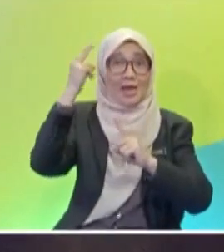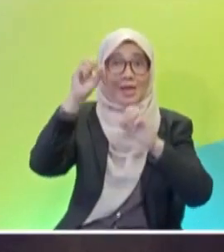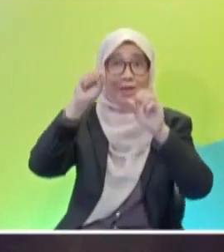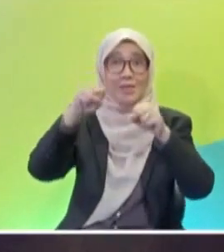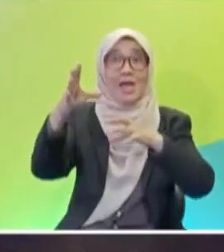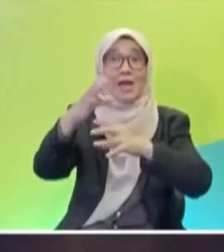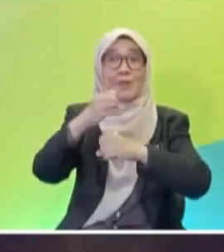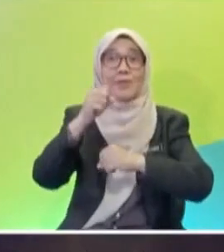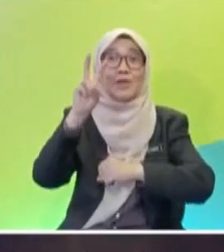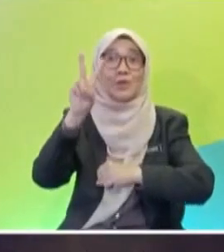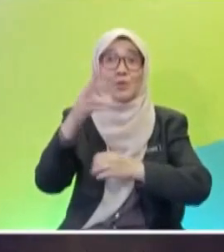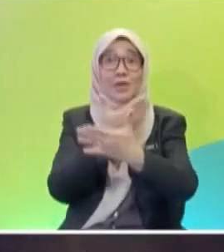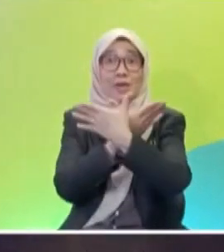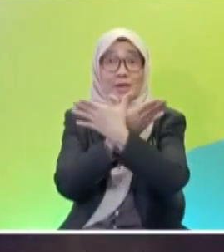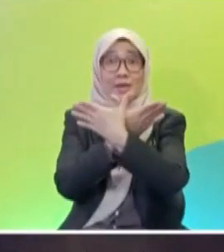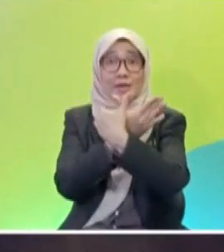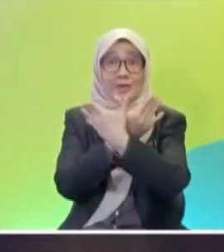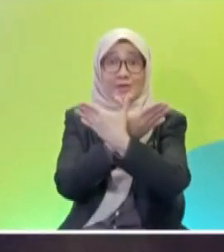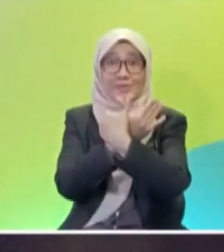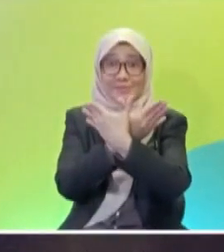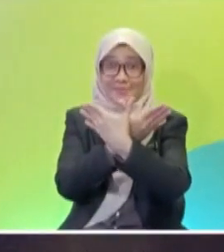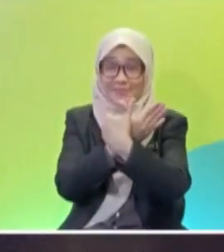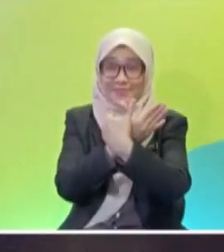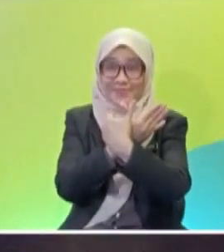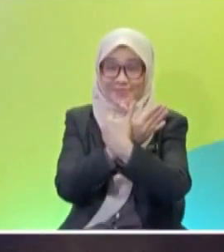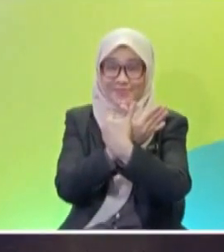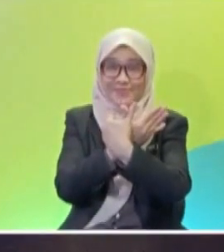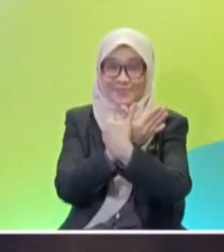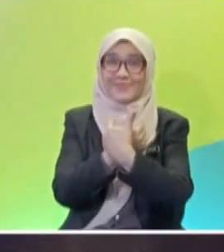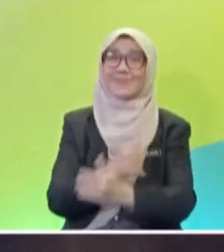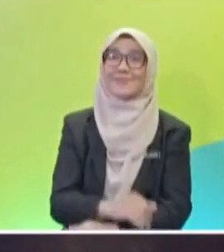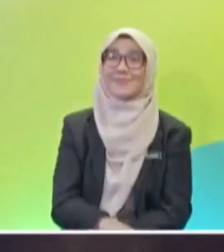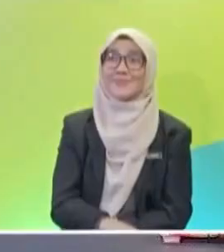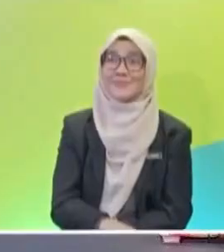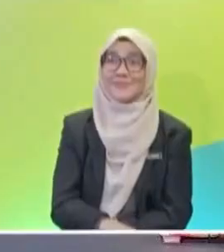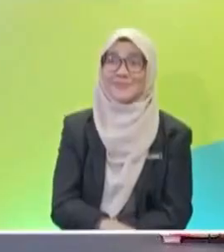suka di eee gambar pokok tersebut